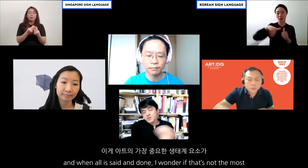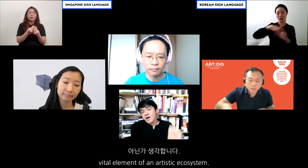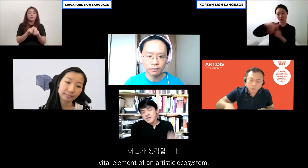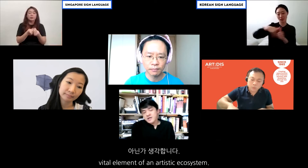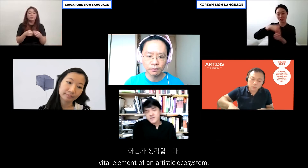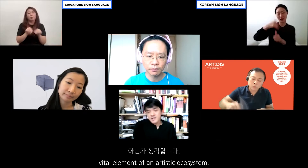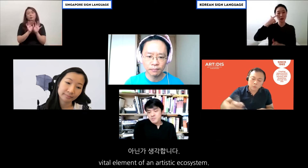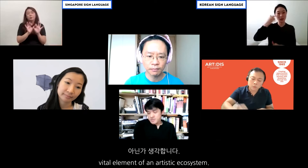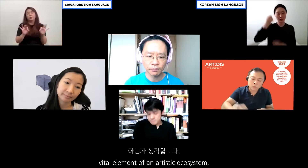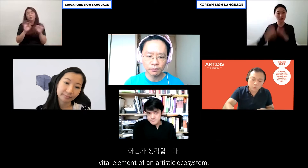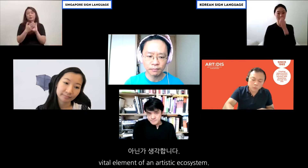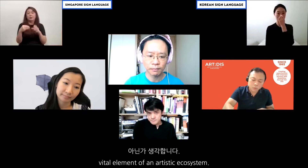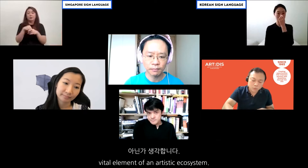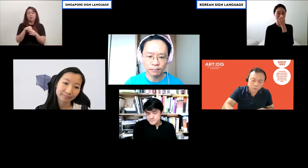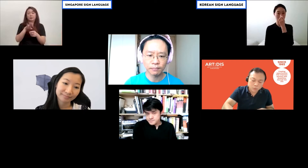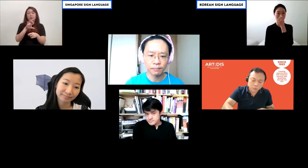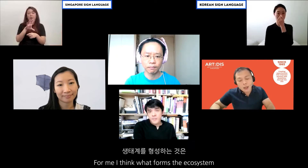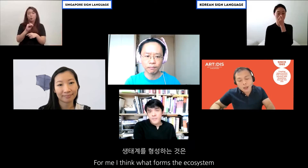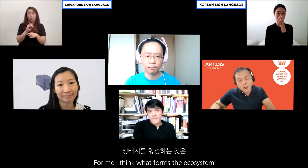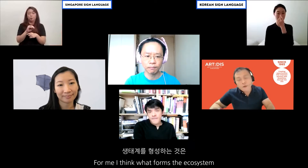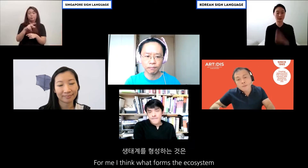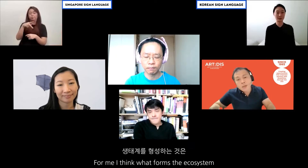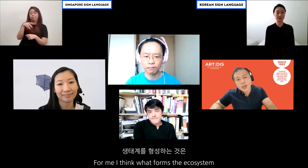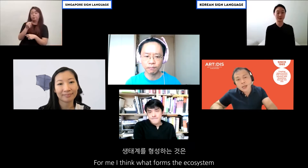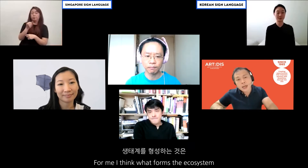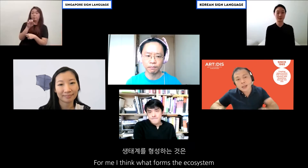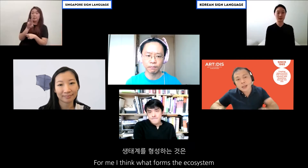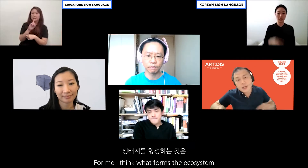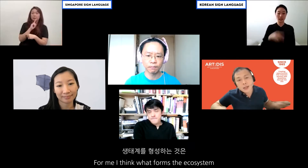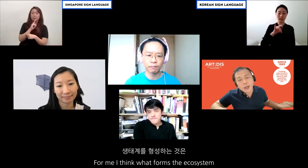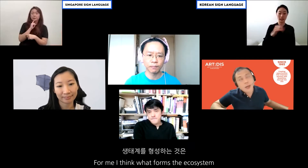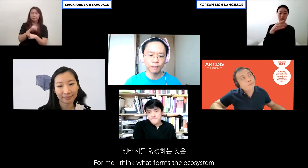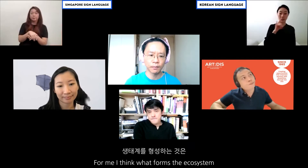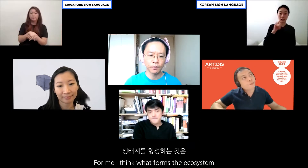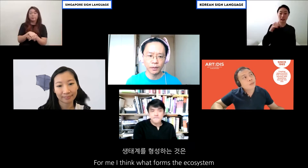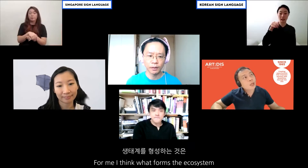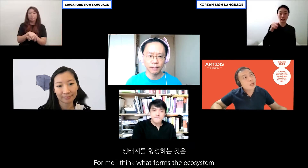생태계 요소가 아닌가 생각합니다. For me, I think